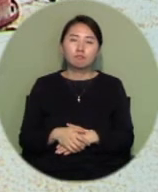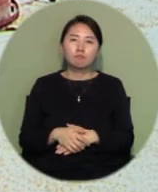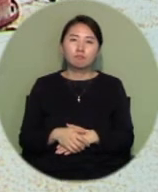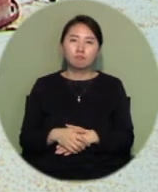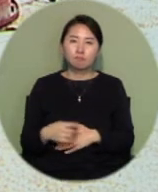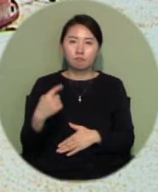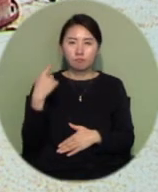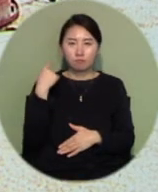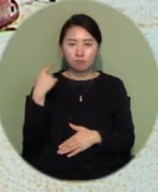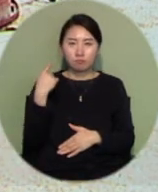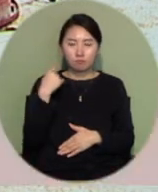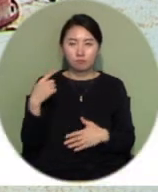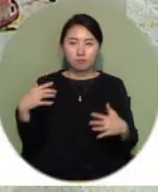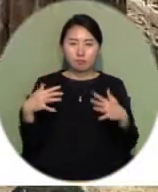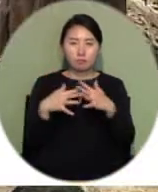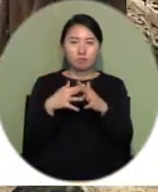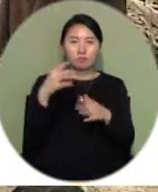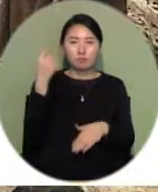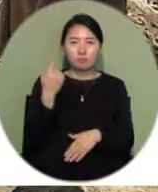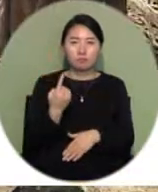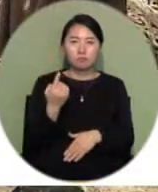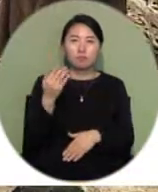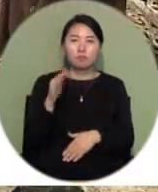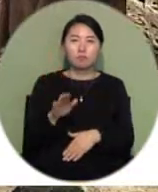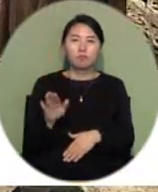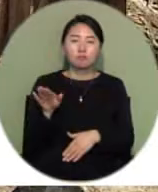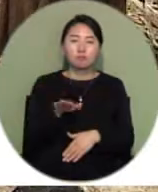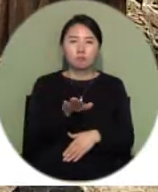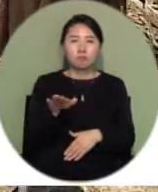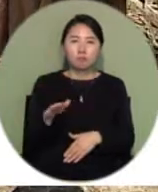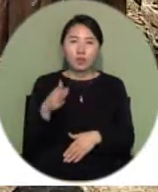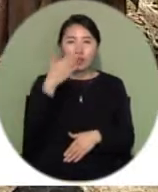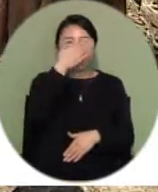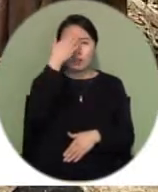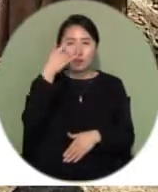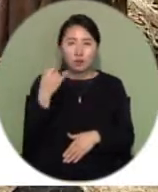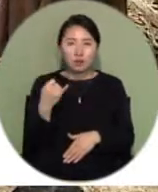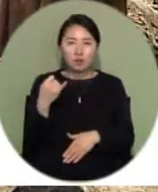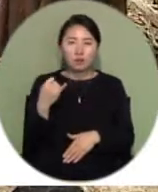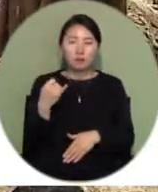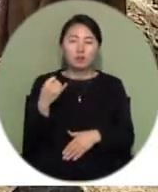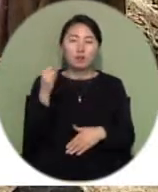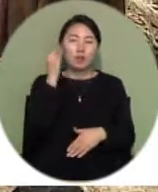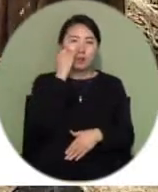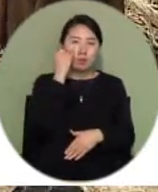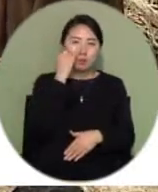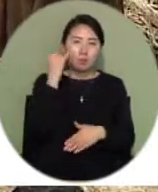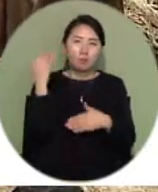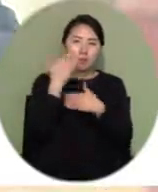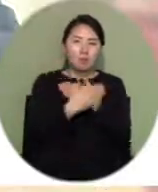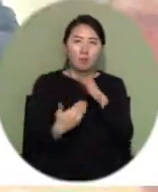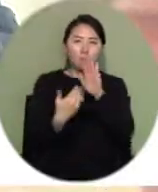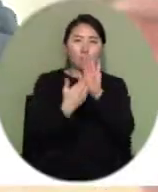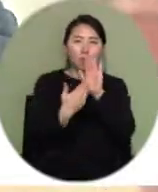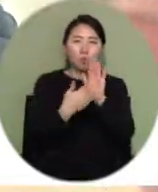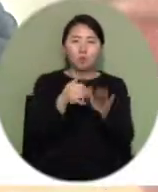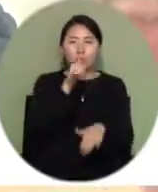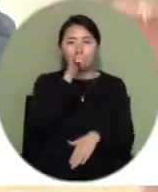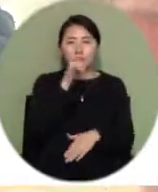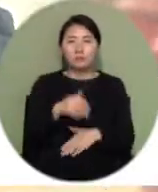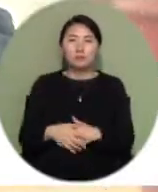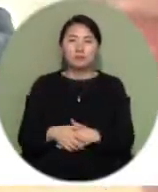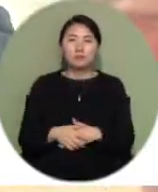네. 어제도 공사가 들었었는데 저희들은 이제 몸으로 할머니와 아줌마를 동원해서 몸으로 좀 막고 있는